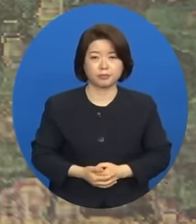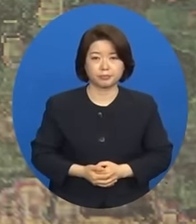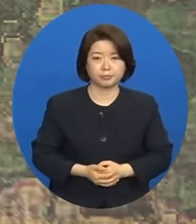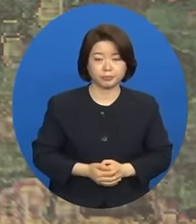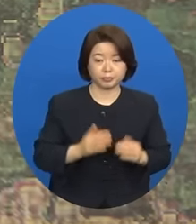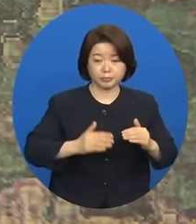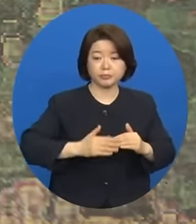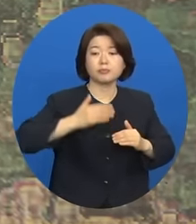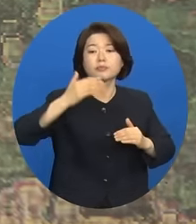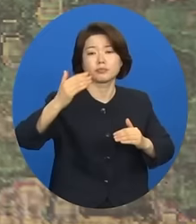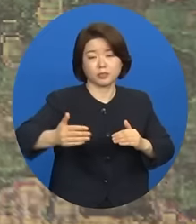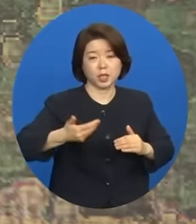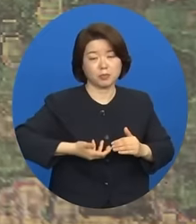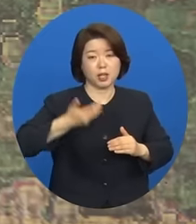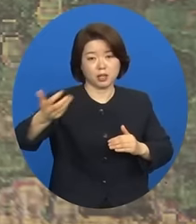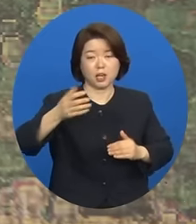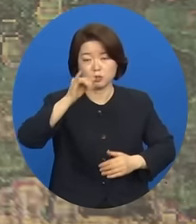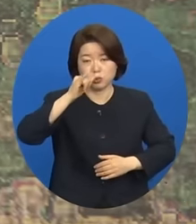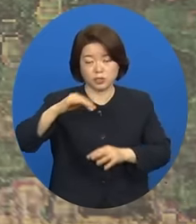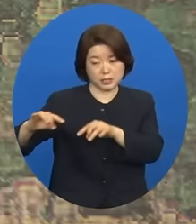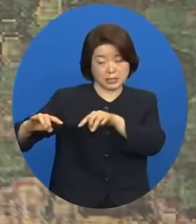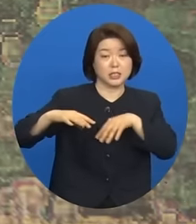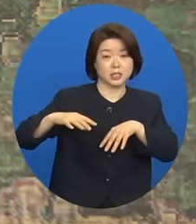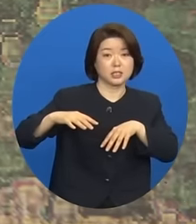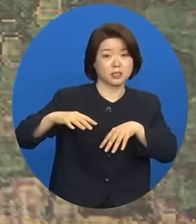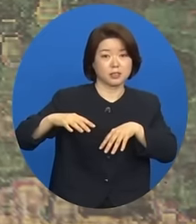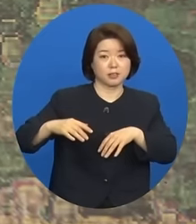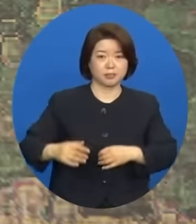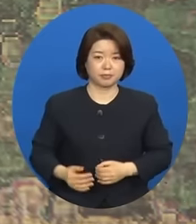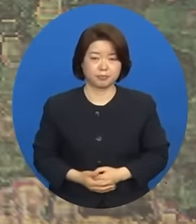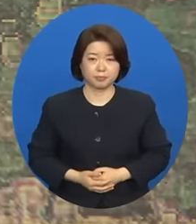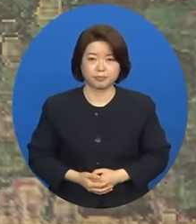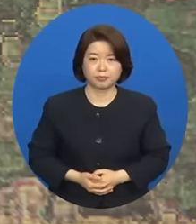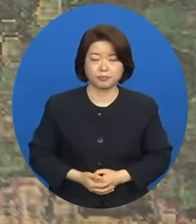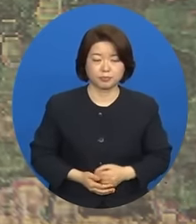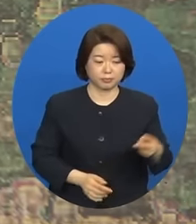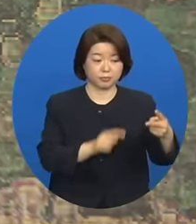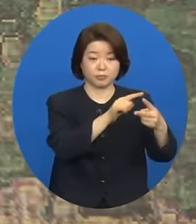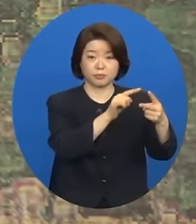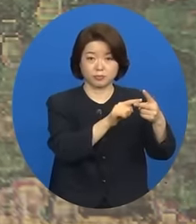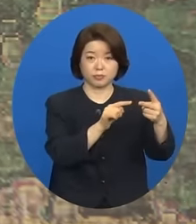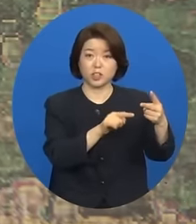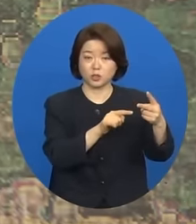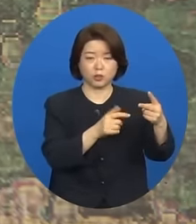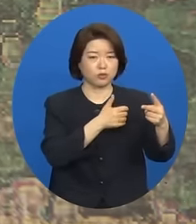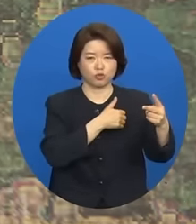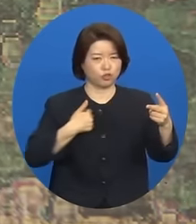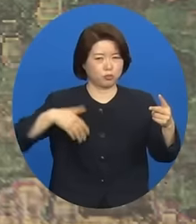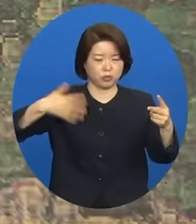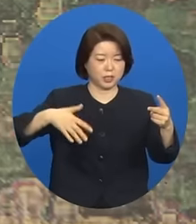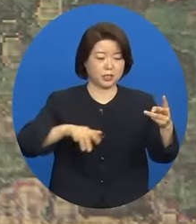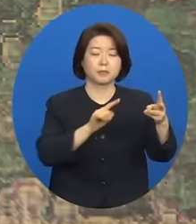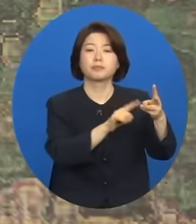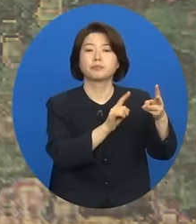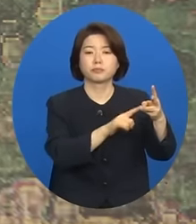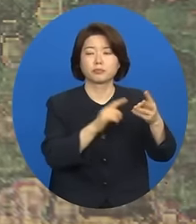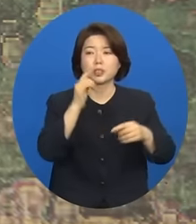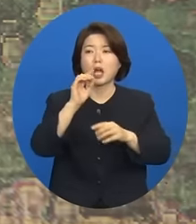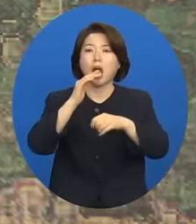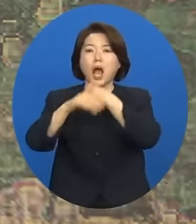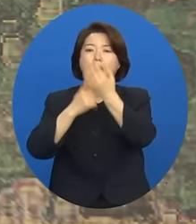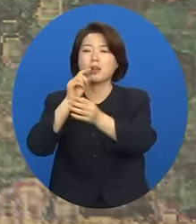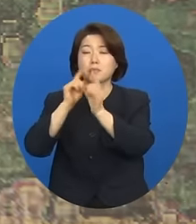단계로 떠나가라고 하는 사인일 수 있다는 거예요. 자, 근데 이것으로 충분치 않아요. 세 번째가 있어요. 하나님의 말씀이 있느냐는